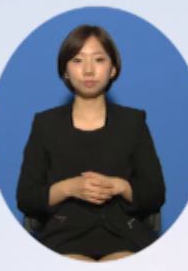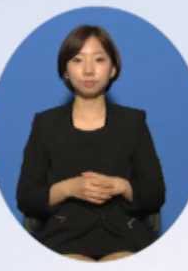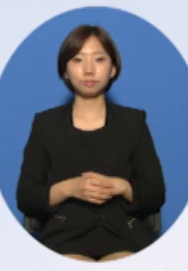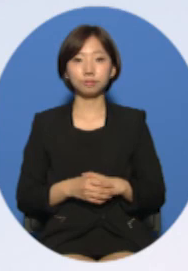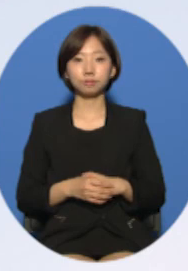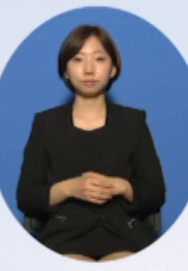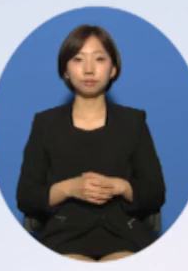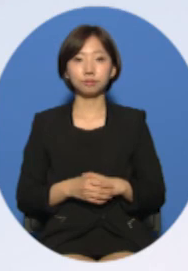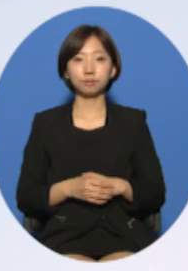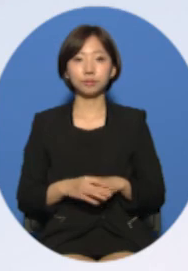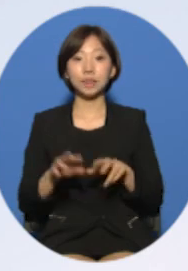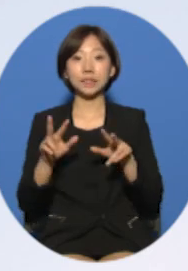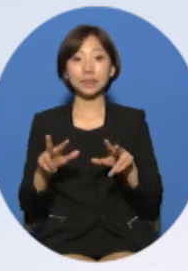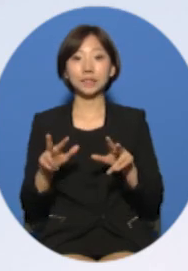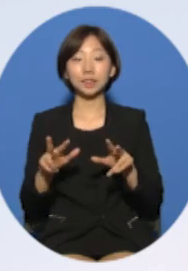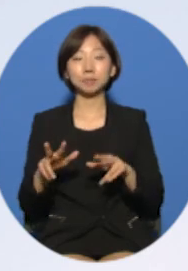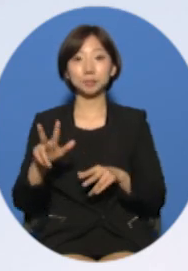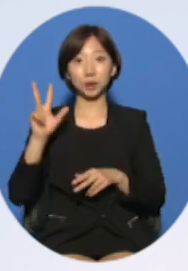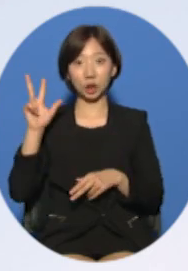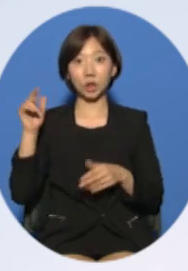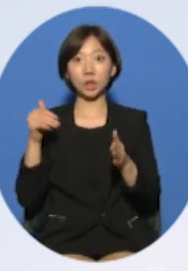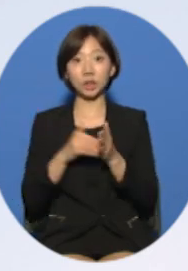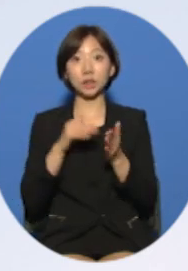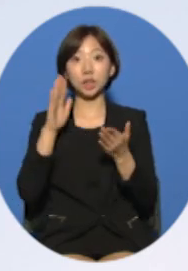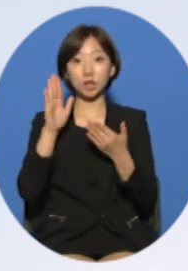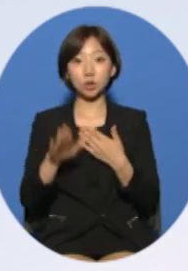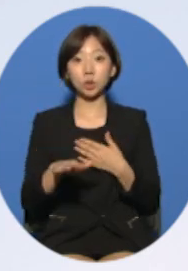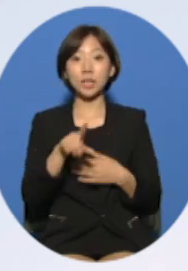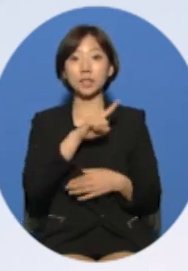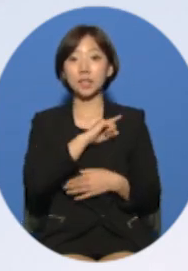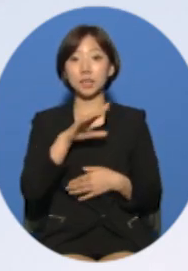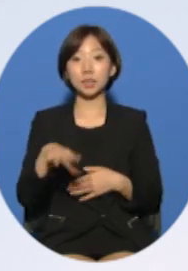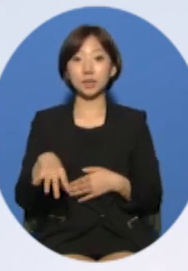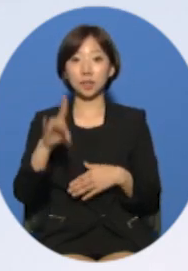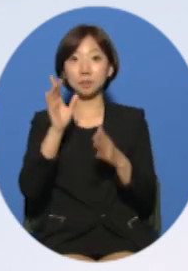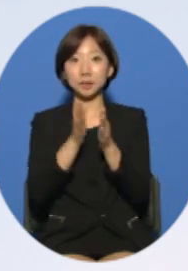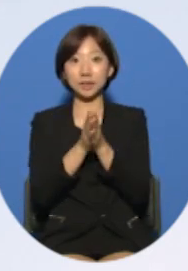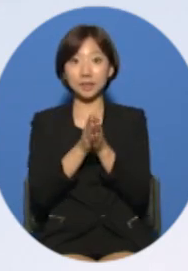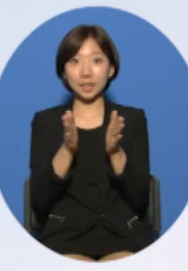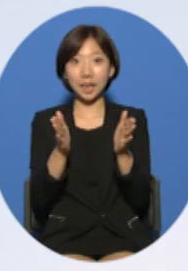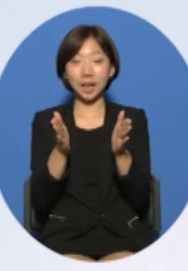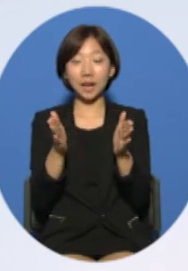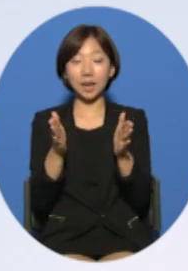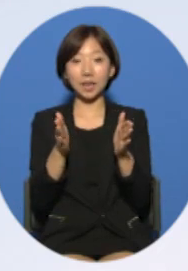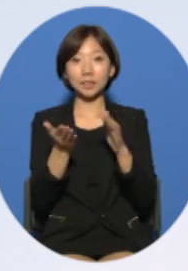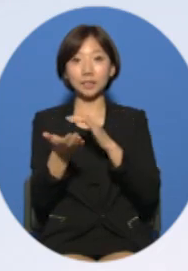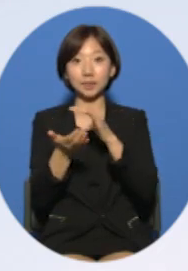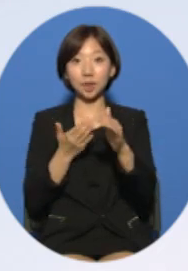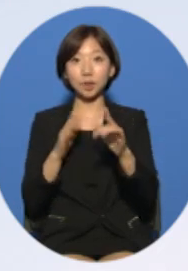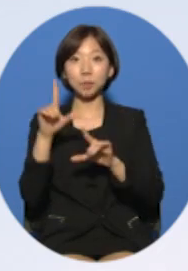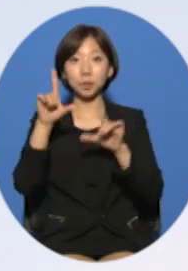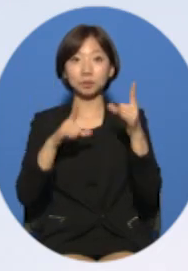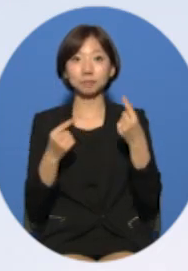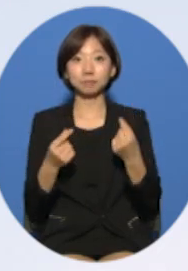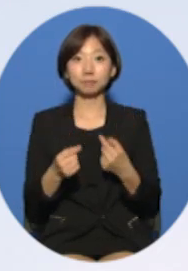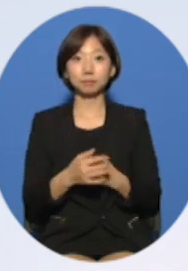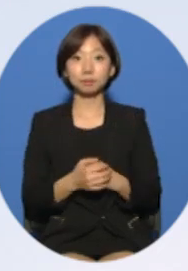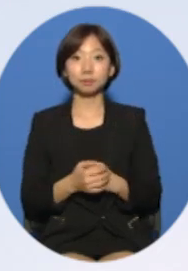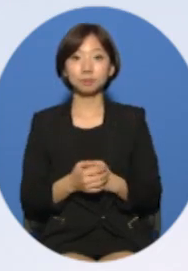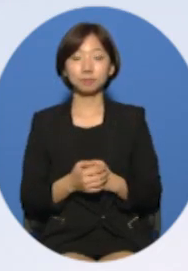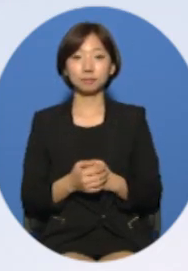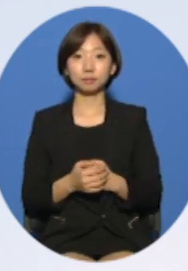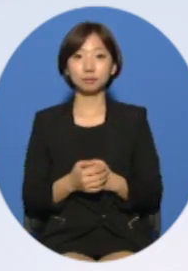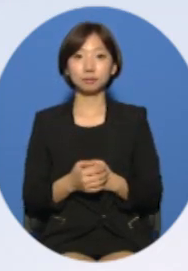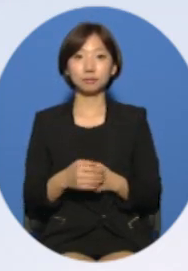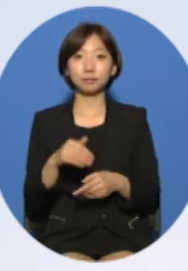준비 지금 단계가 이제 선서가 끝나고 나서 이제 가장 처음 시작되는 개시 전의 단계라고 볼 수 있겠죠. 그렇습니다. 그래서 네. 지금 그 투표